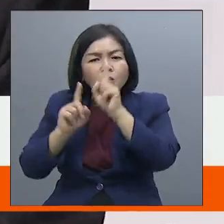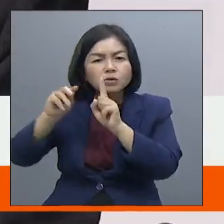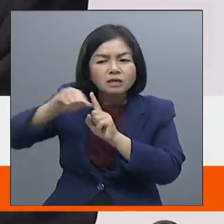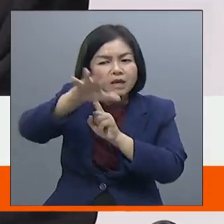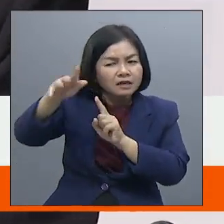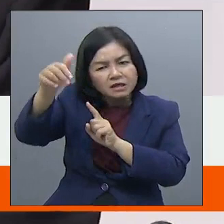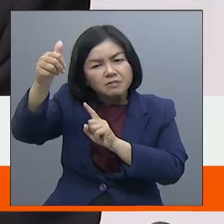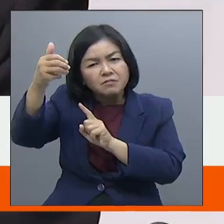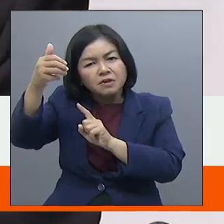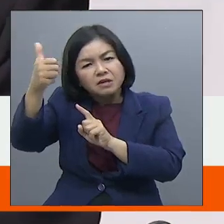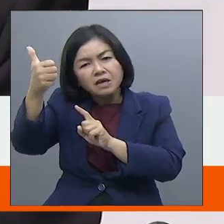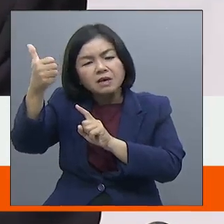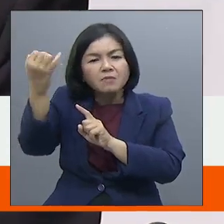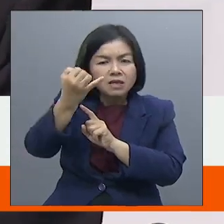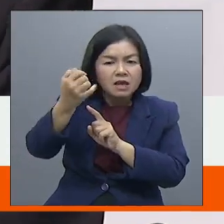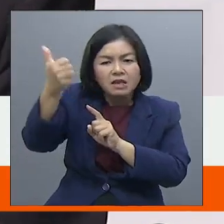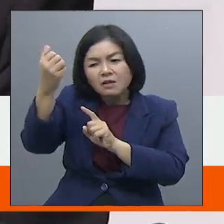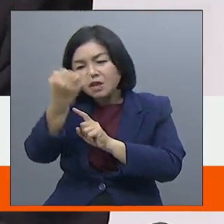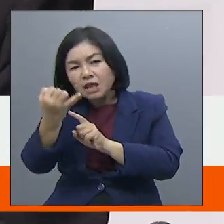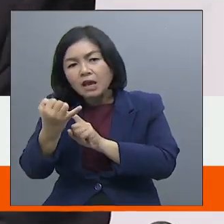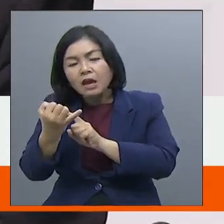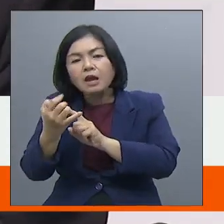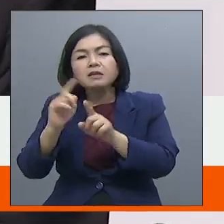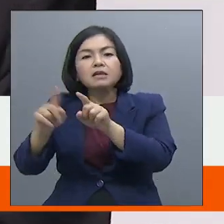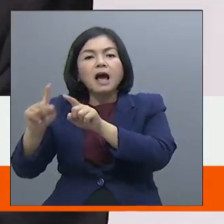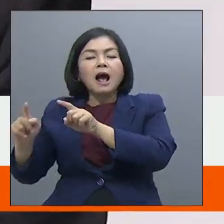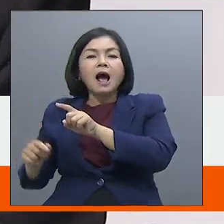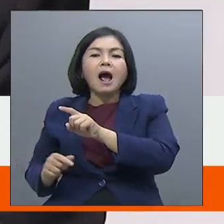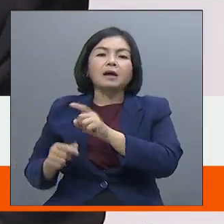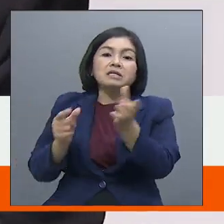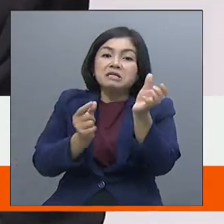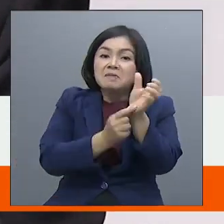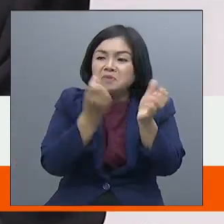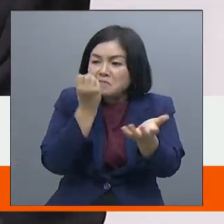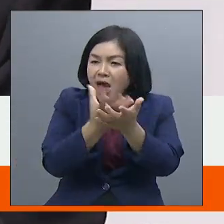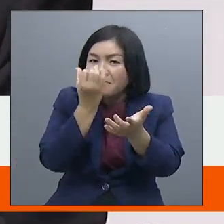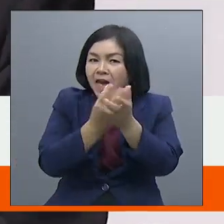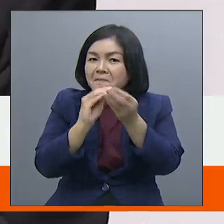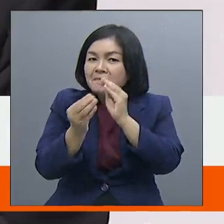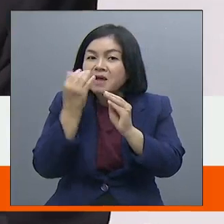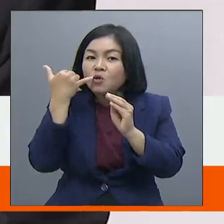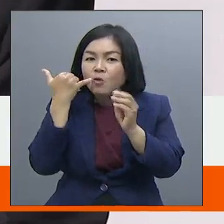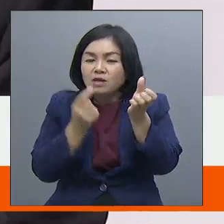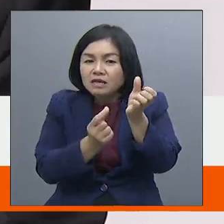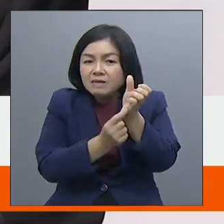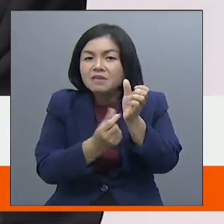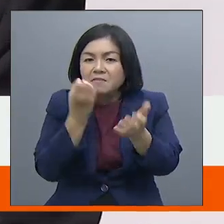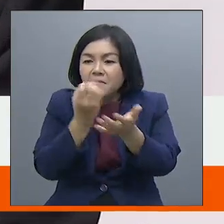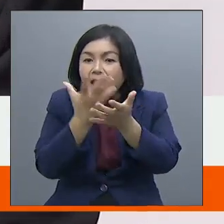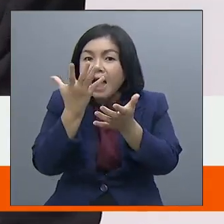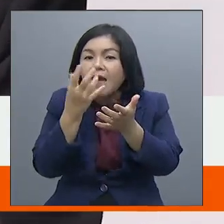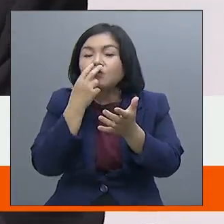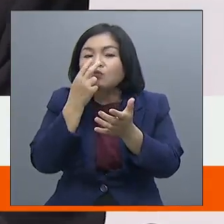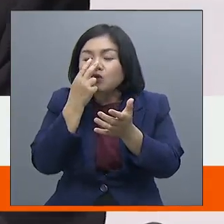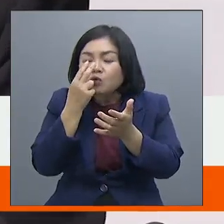ำกัดคือเขาไปซื้อซิมที่มีคุณภาพดีที่สุดก็คือซิมพรีเมียมราคาที่แพงที่สุดเราจะพบว่าซิมที่ราคาแพ